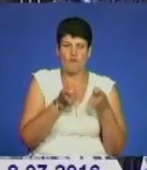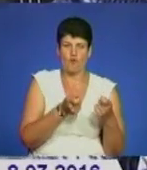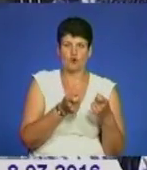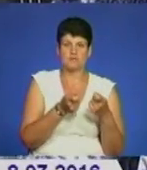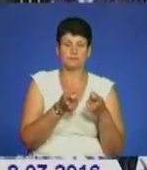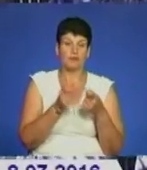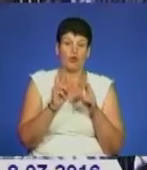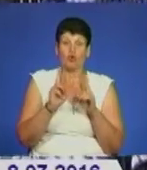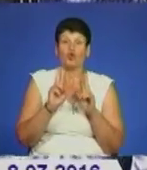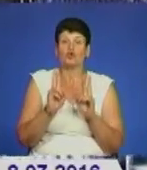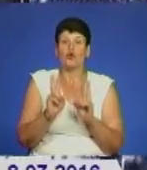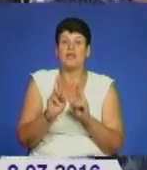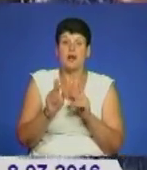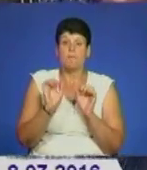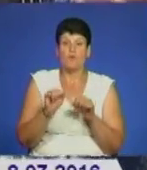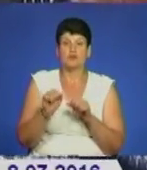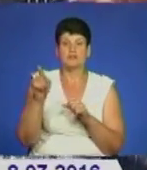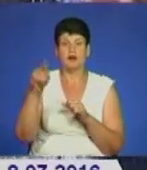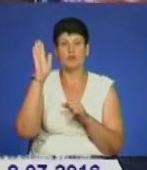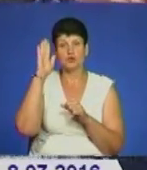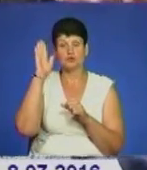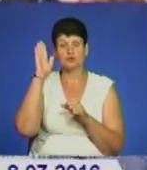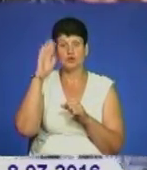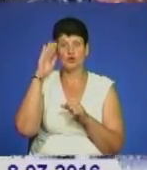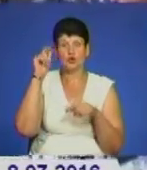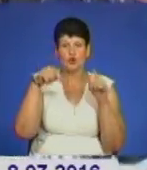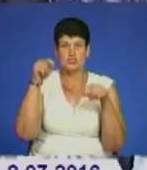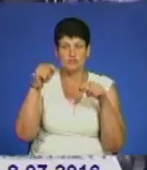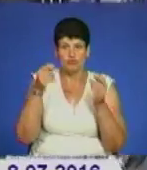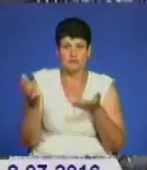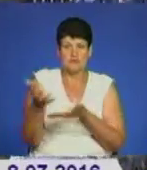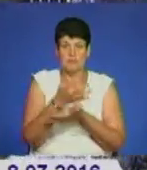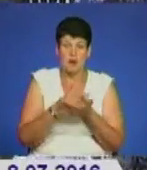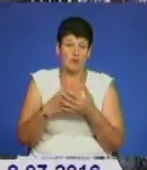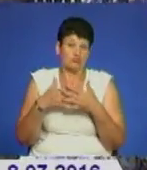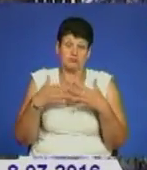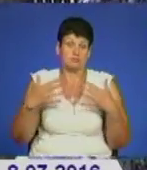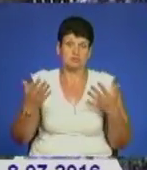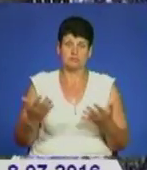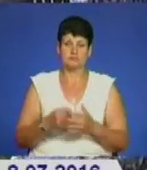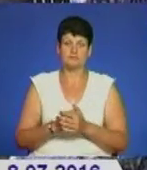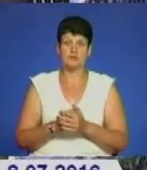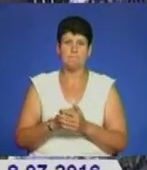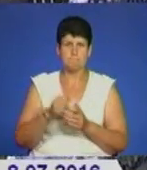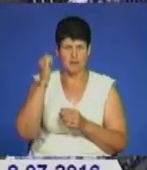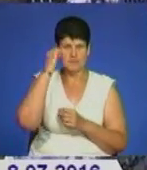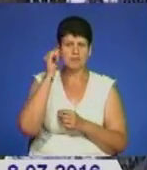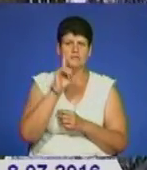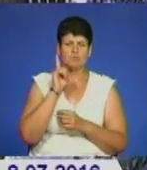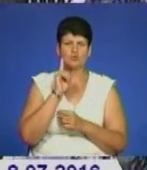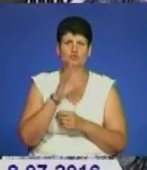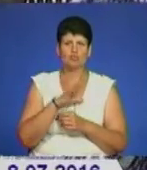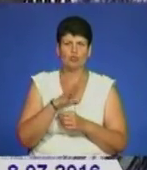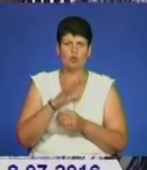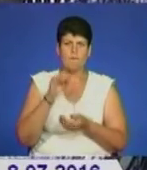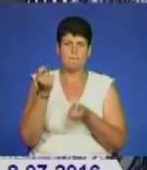хоч як то може. Там дощівка, на господарку дощівка, а так... Пам'ятаєте, що за своєї молодості ж так вода